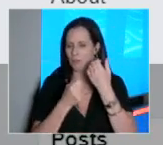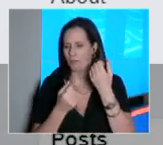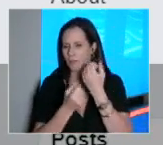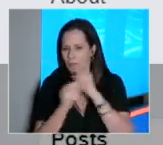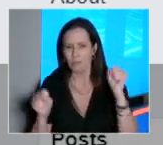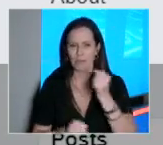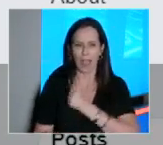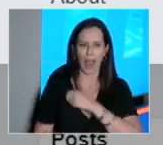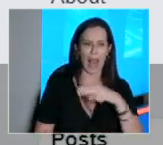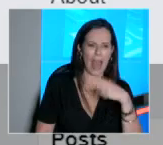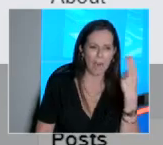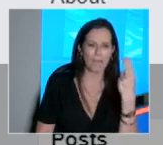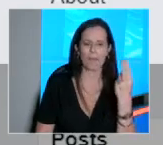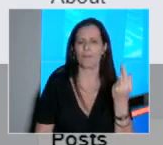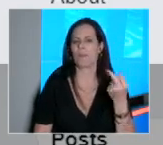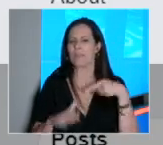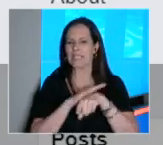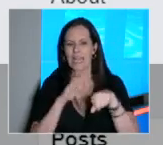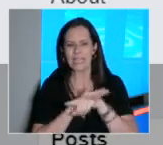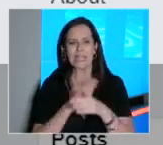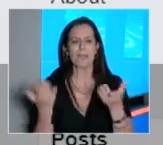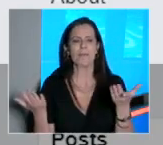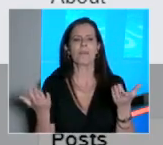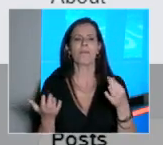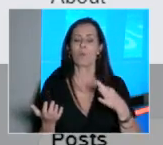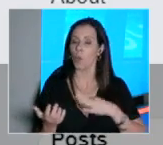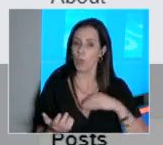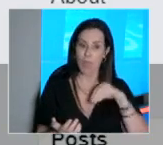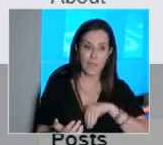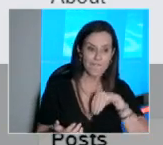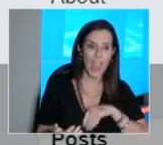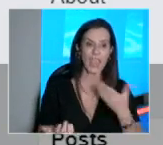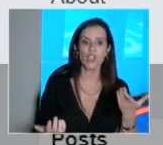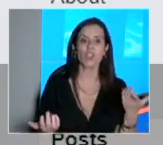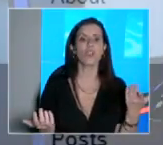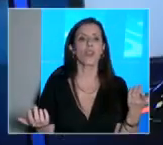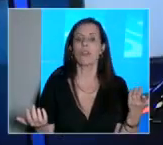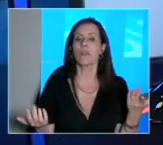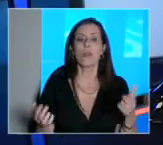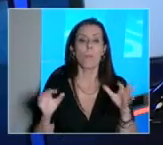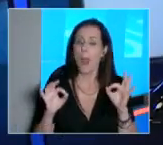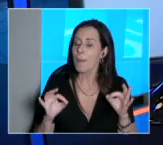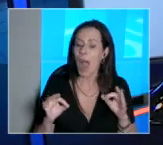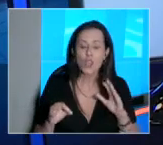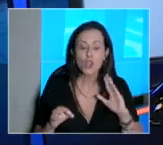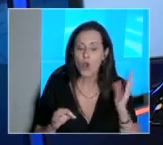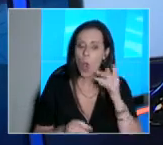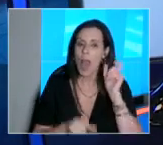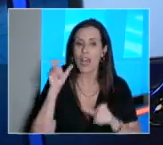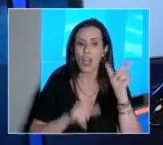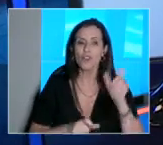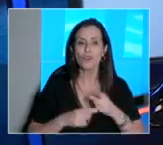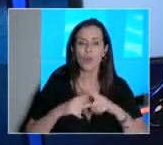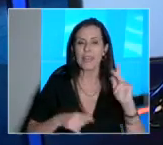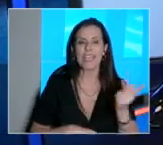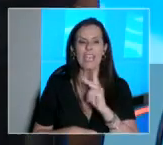אבל זה גם להטאבים ומבקשי מקלט ופגועי נפש וממש כל סוגי האנשים. יש פה כל מיני